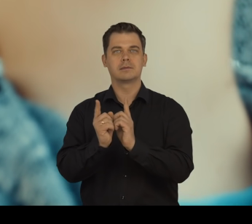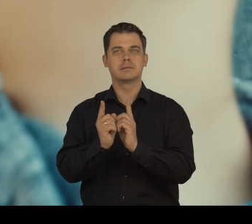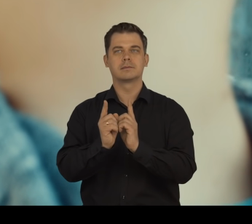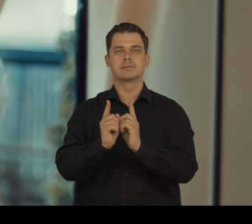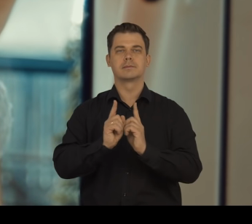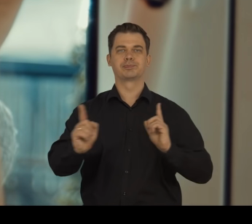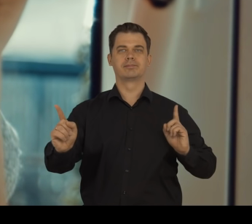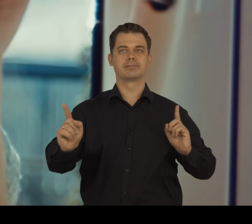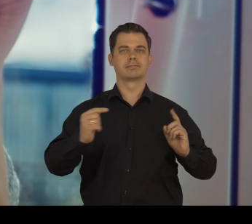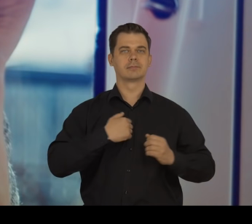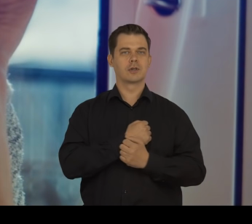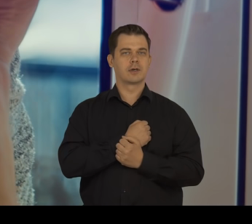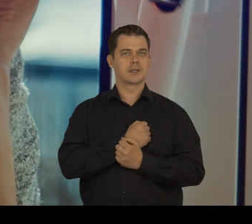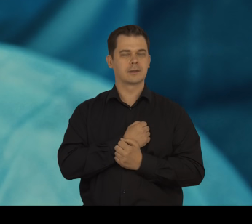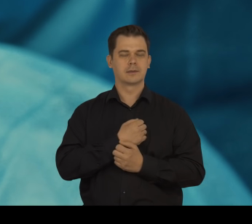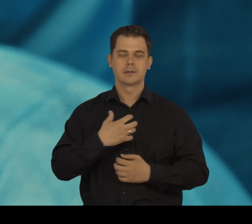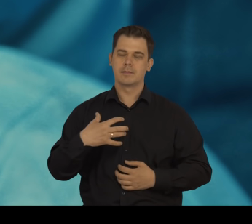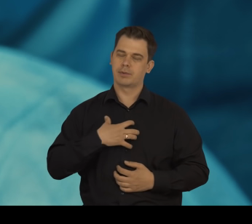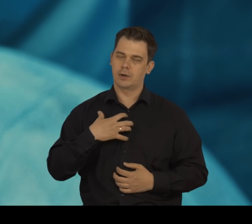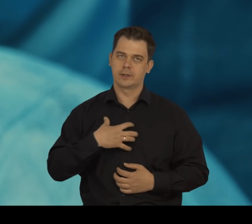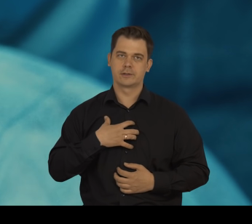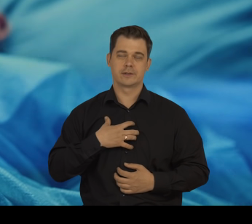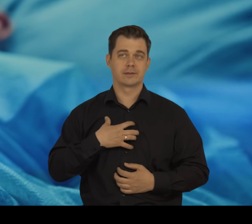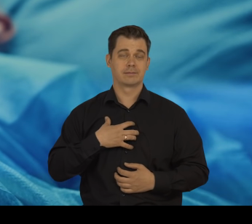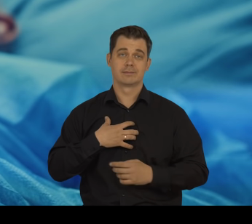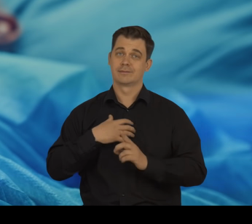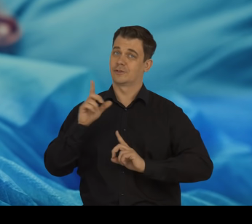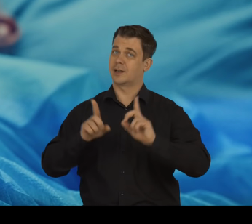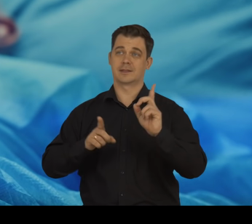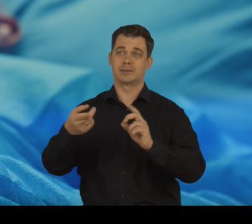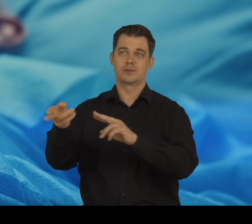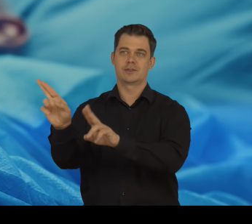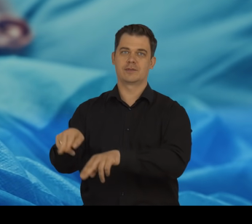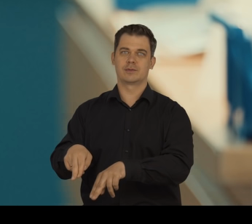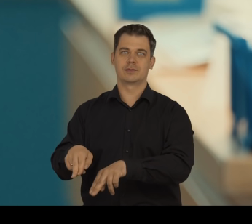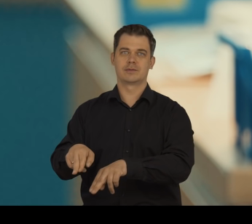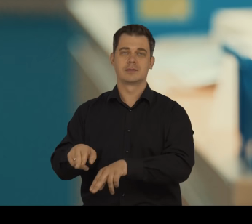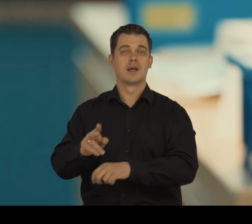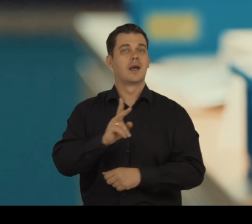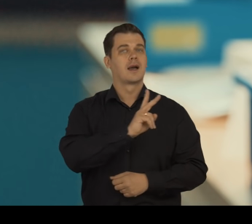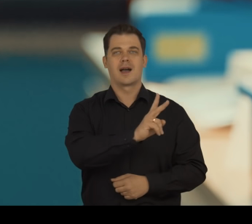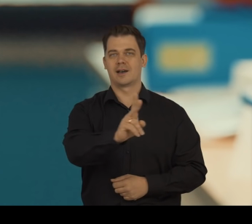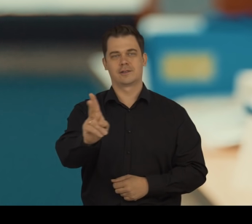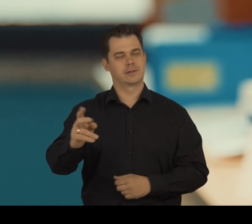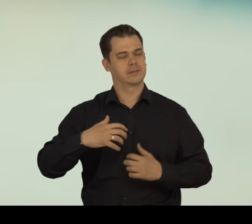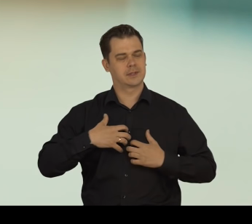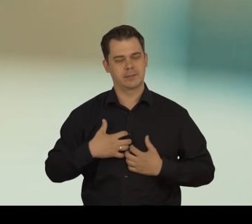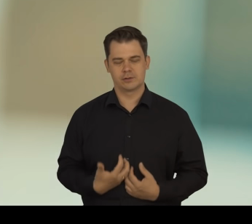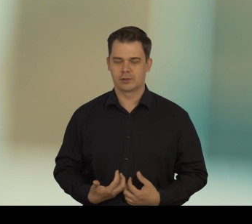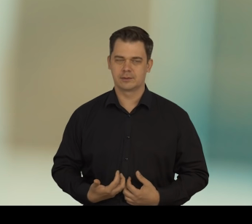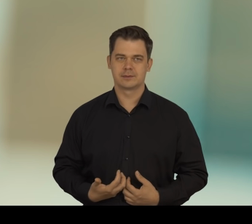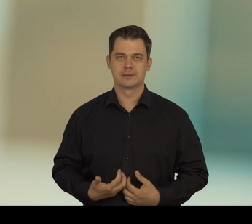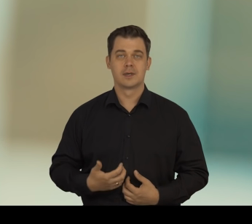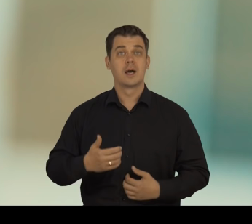Odłączył od tych, których kochamy, boleśnie, a czasem bezpowrotnie. Wszyscy jesteśmy już